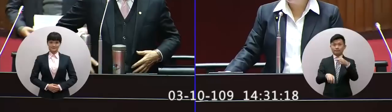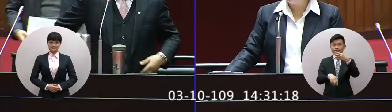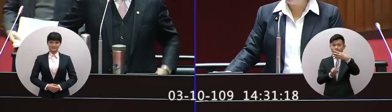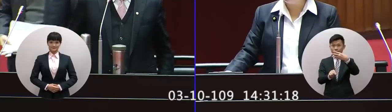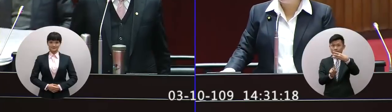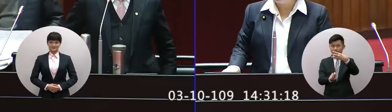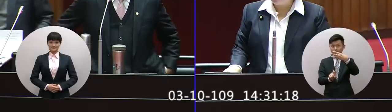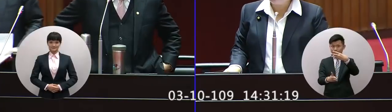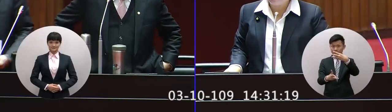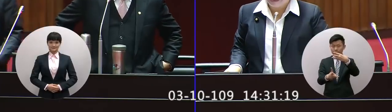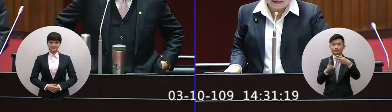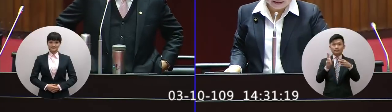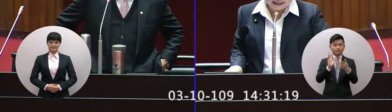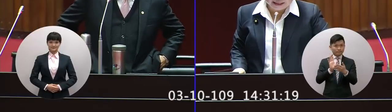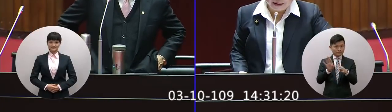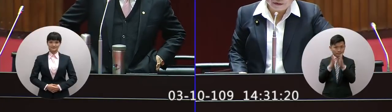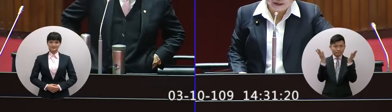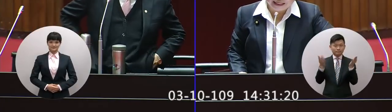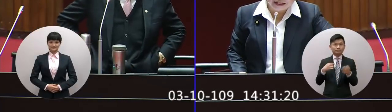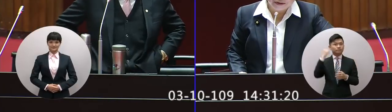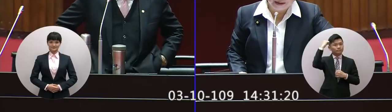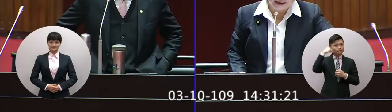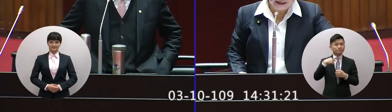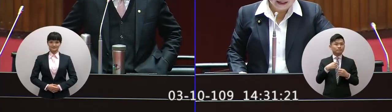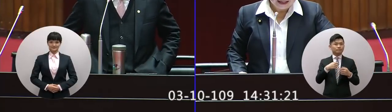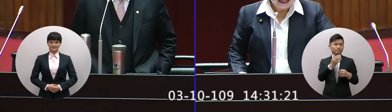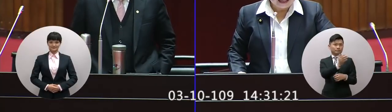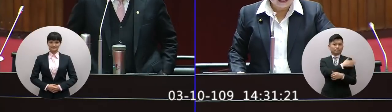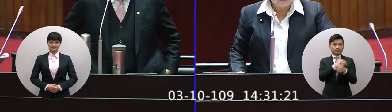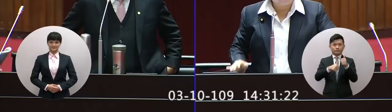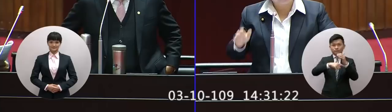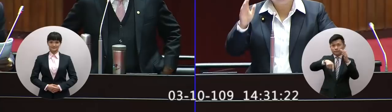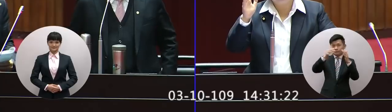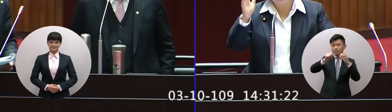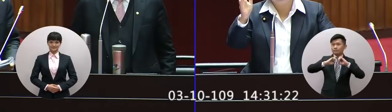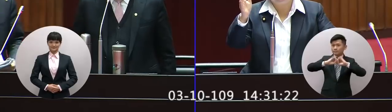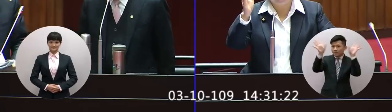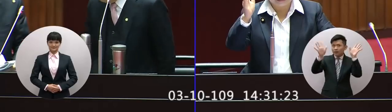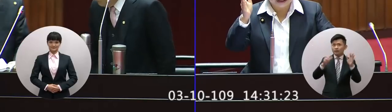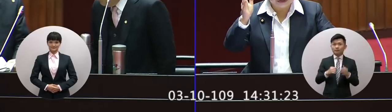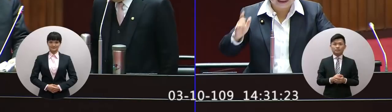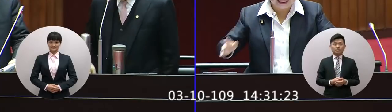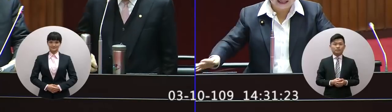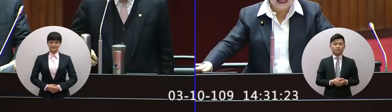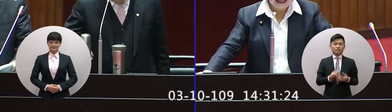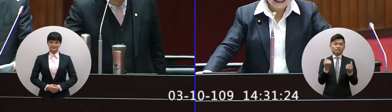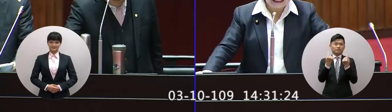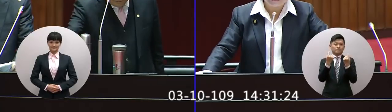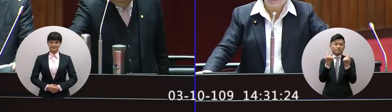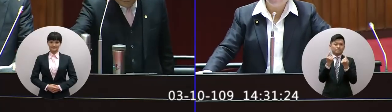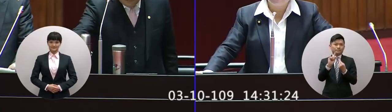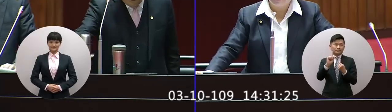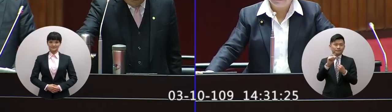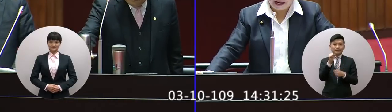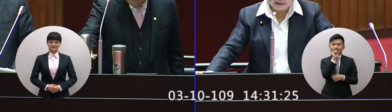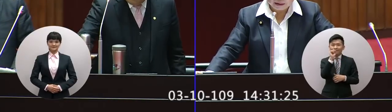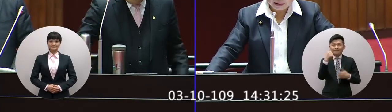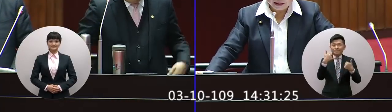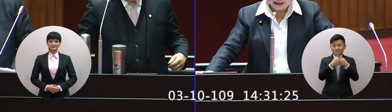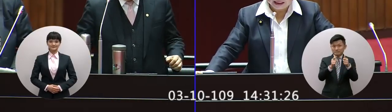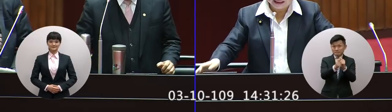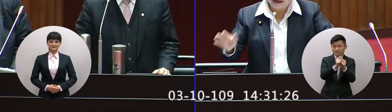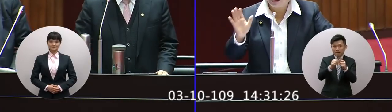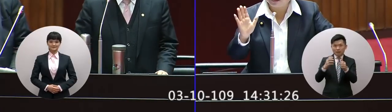路。那么我早上听到陈其迈副院长说，就其实抽刚才的抽一个演唱会的门